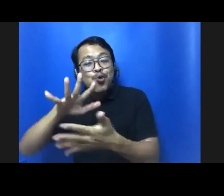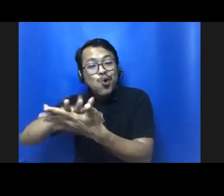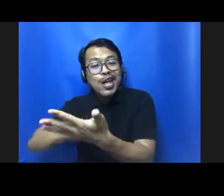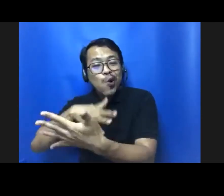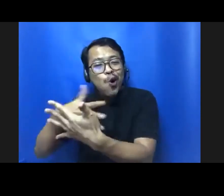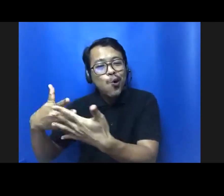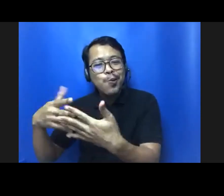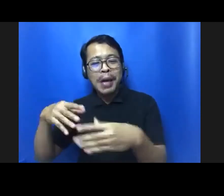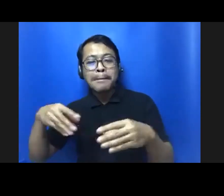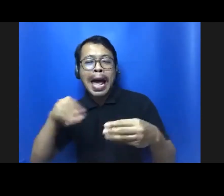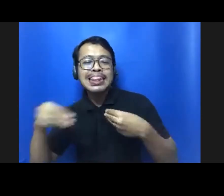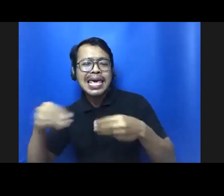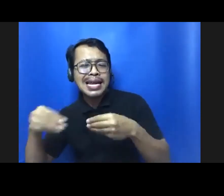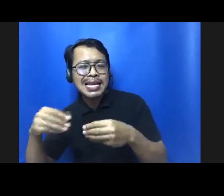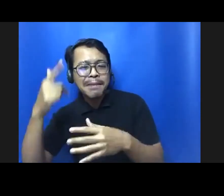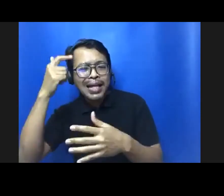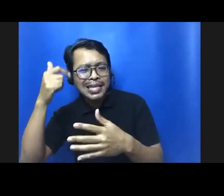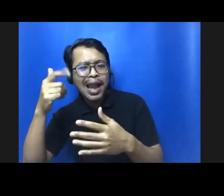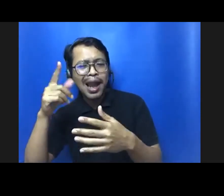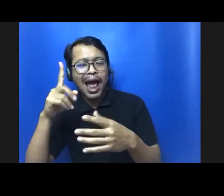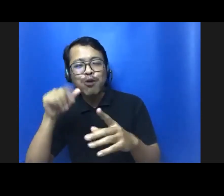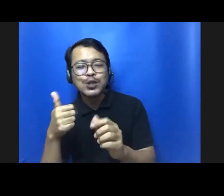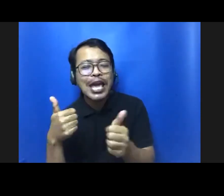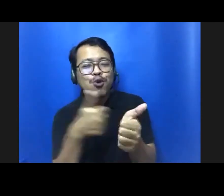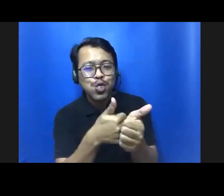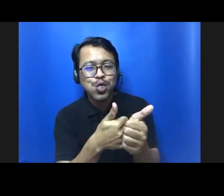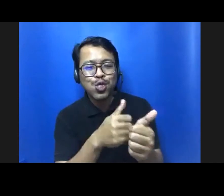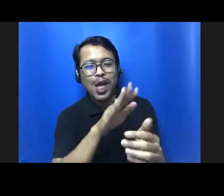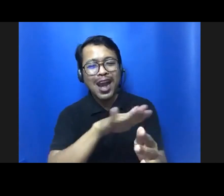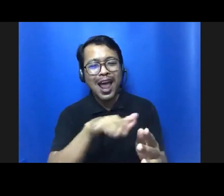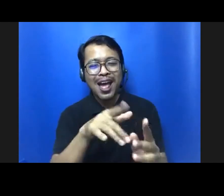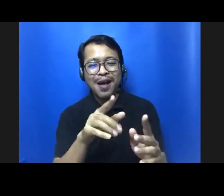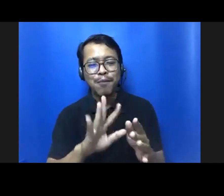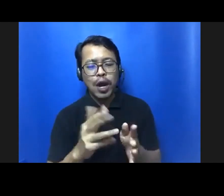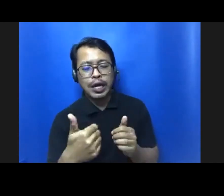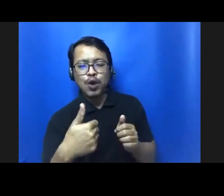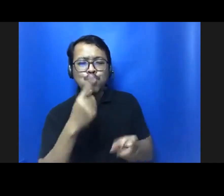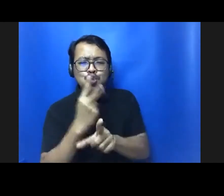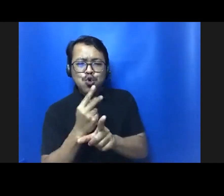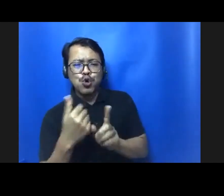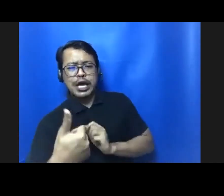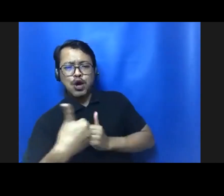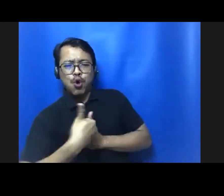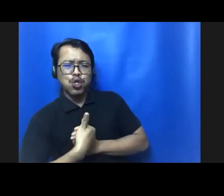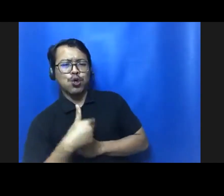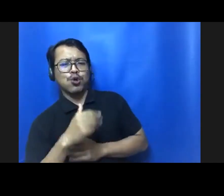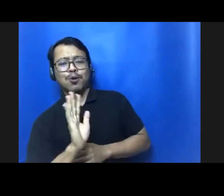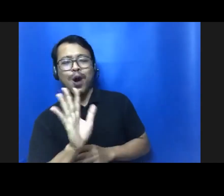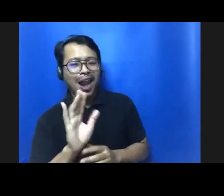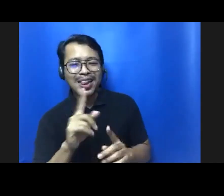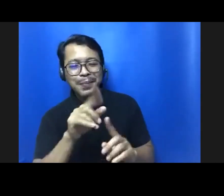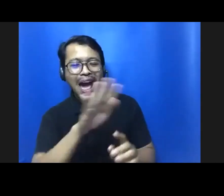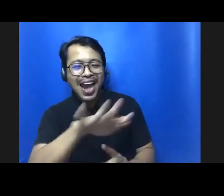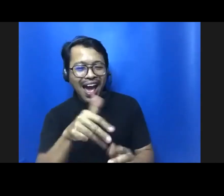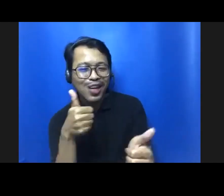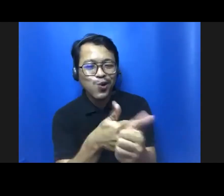sudah dilaksanakan di sekolah luar biasa dan ini sudah dipraktekkan. Kemudian